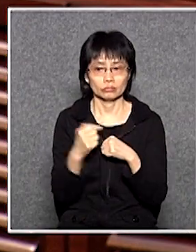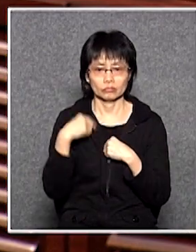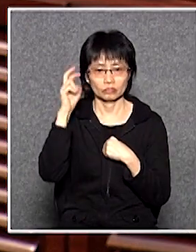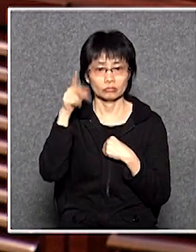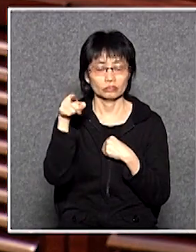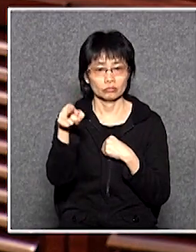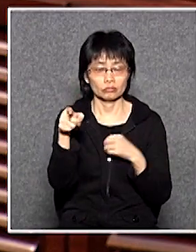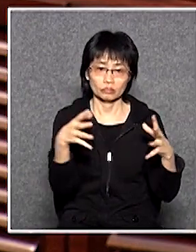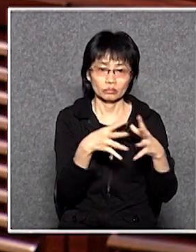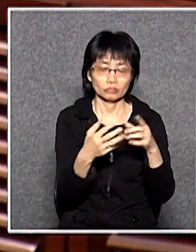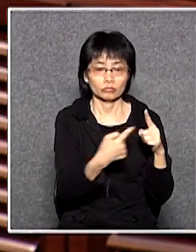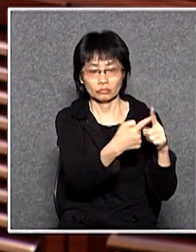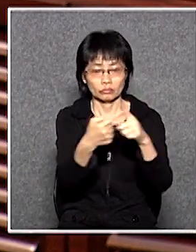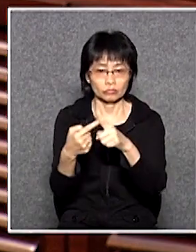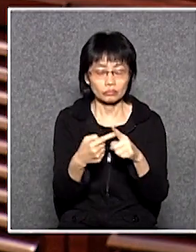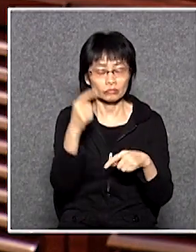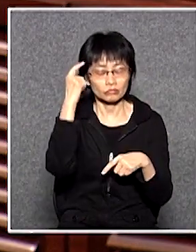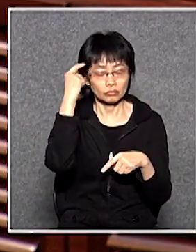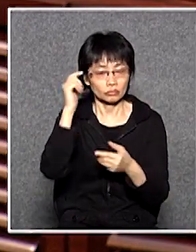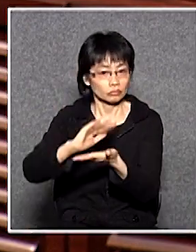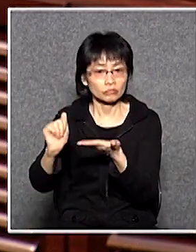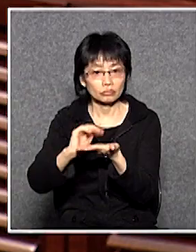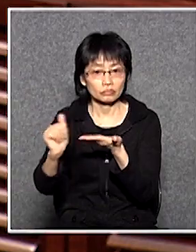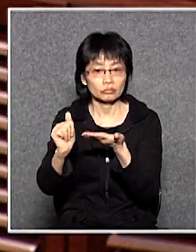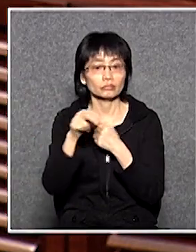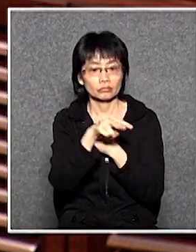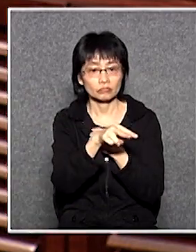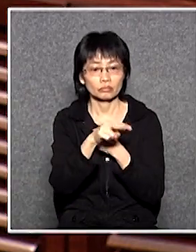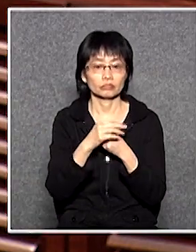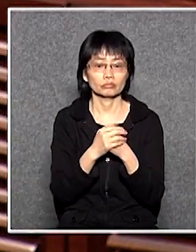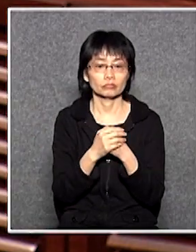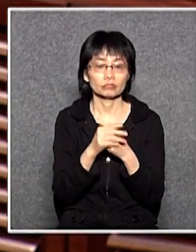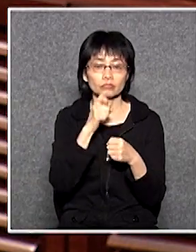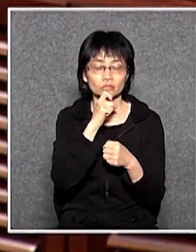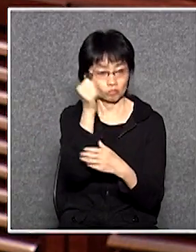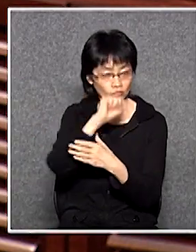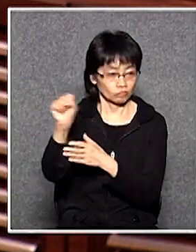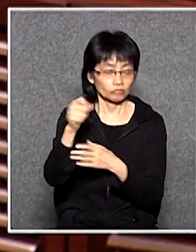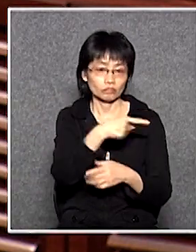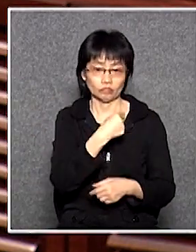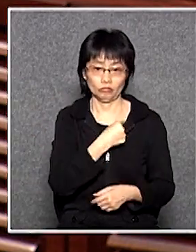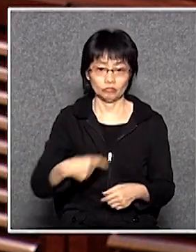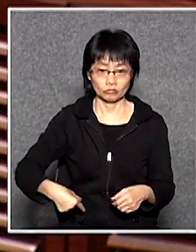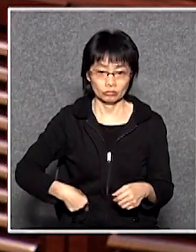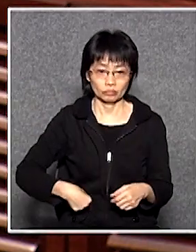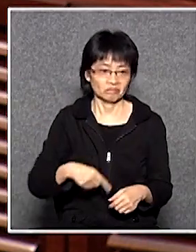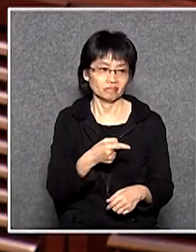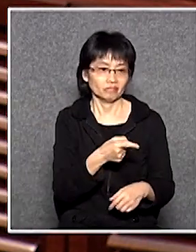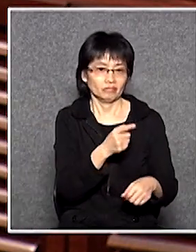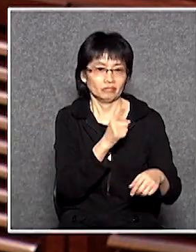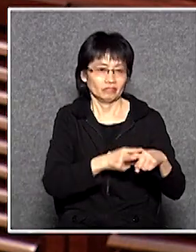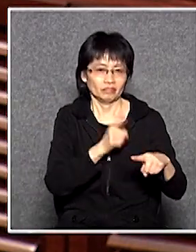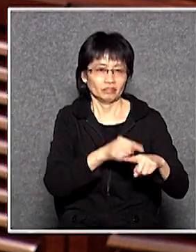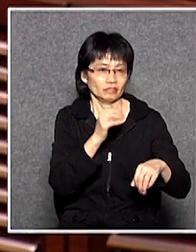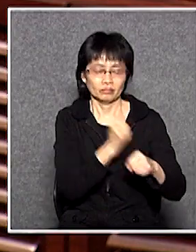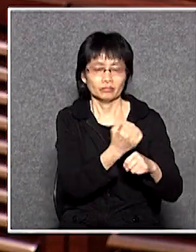广大嘅市民都好清楚，睇到咧一啲反对派嘅议员真系唔系路噶。你